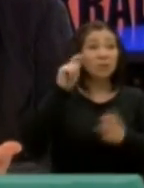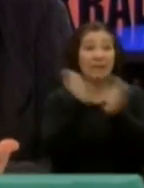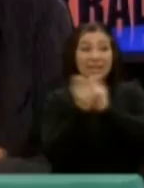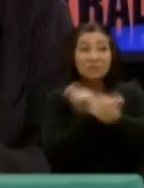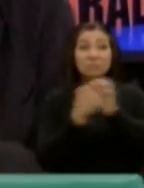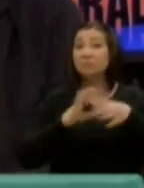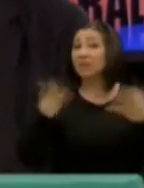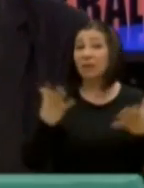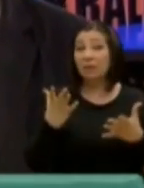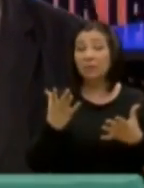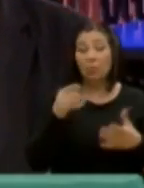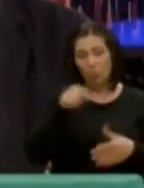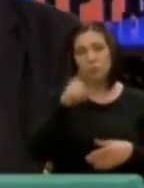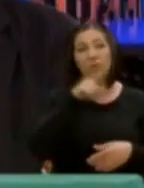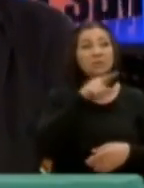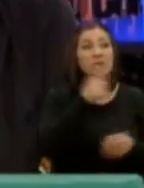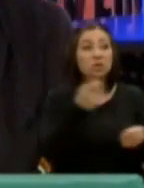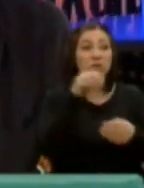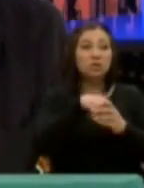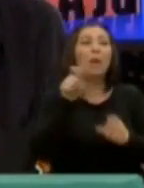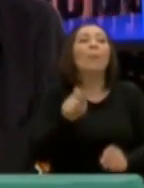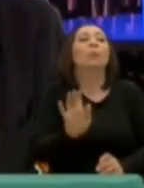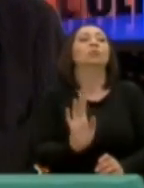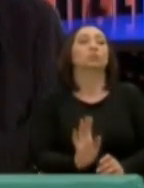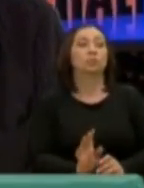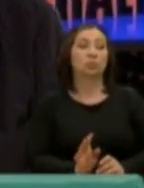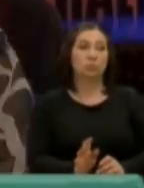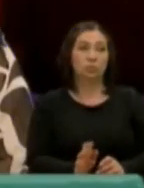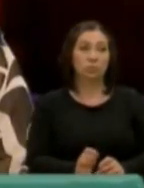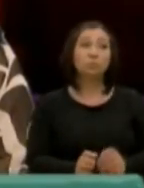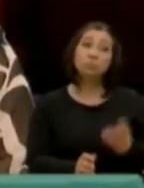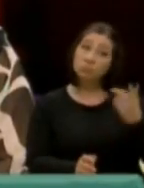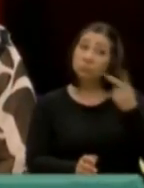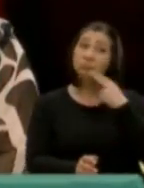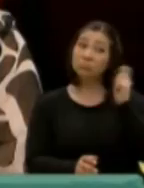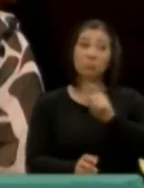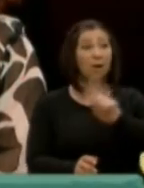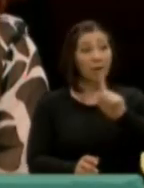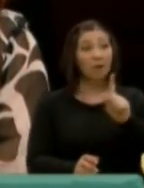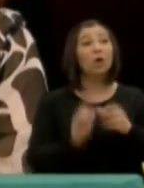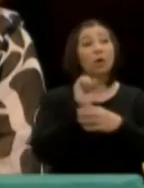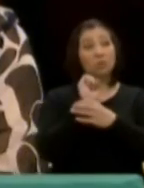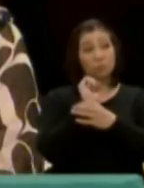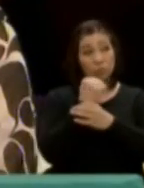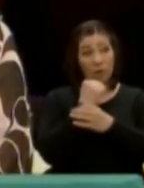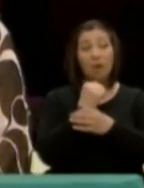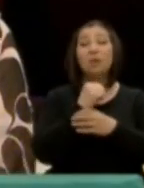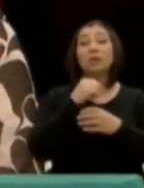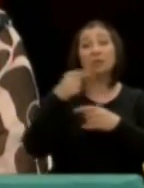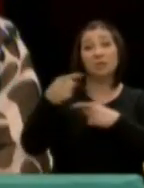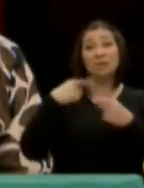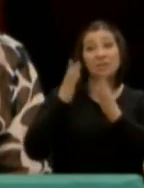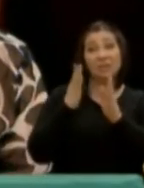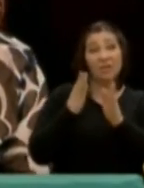oluyor. Şimdi sizin işinizde bunu yapamıyorsunuz. Yapabiliyor musunuz? Yok tabii, yani ustalarda da bir süreklilik ve bir gelenek arayışı içindeyiz.